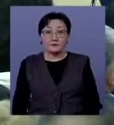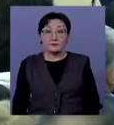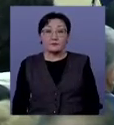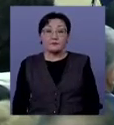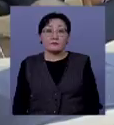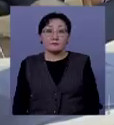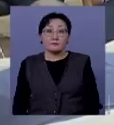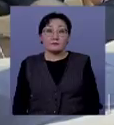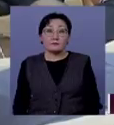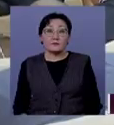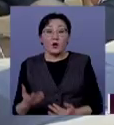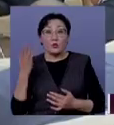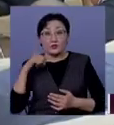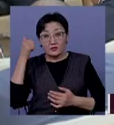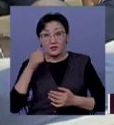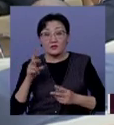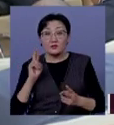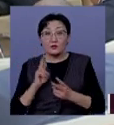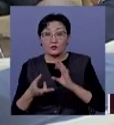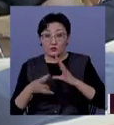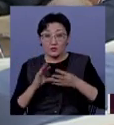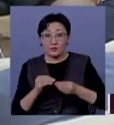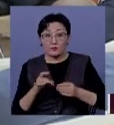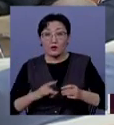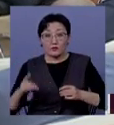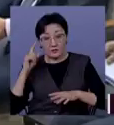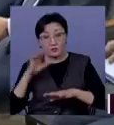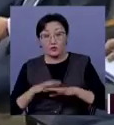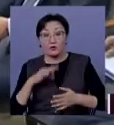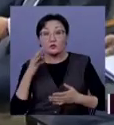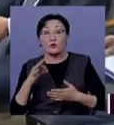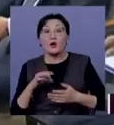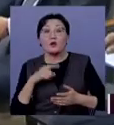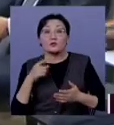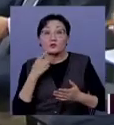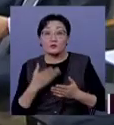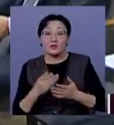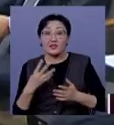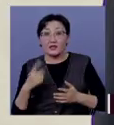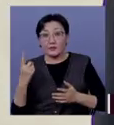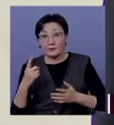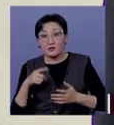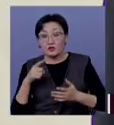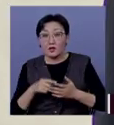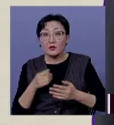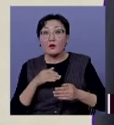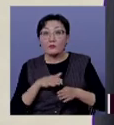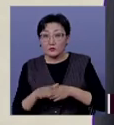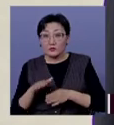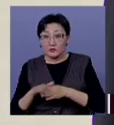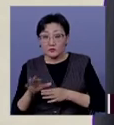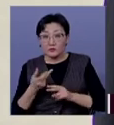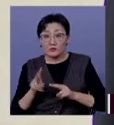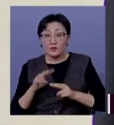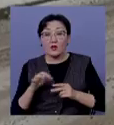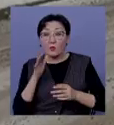сөйлескен болатынбыз. Өткен жылғы кездесуді қорытындылаған аудан әкімі қойылған 41 сұрақтың тең жартысы оң шешім тапты деді. Қалғанына уақыт